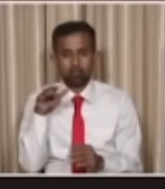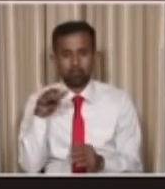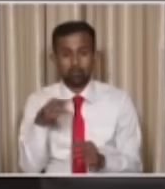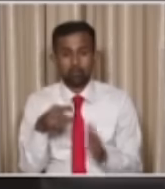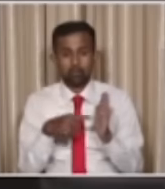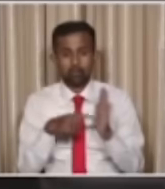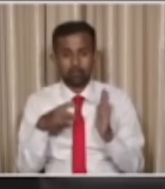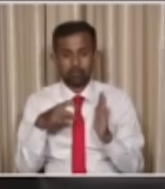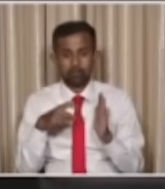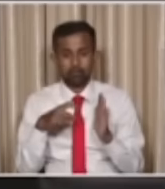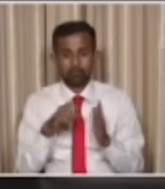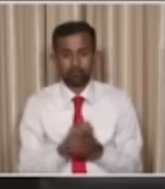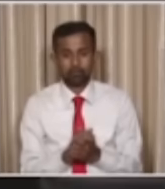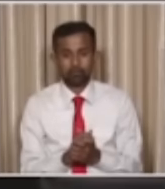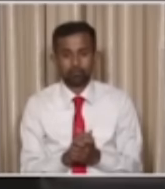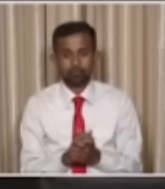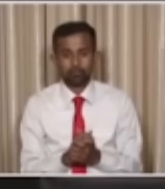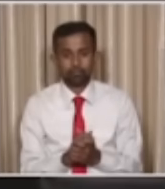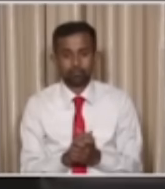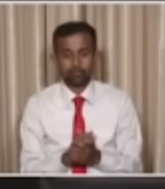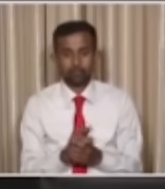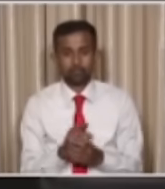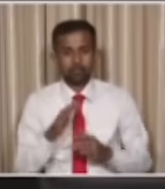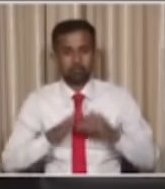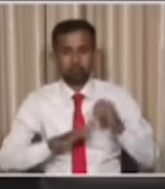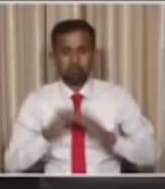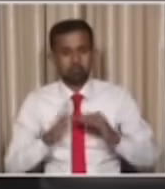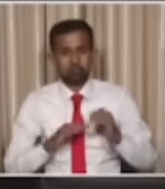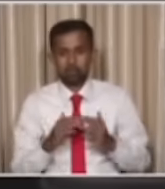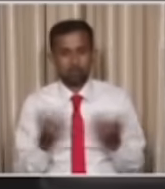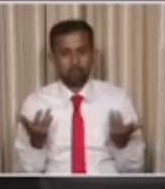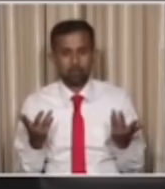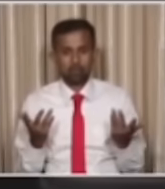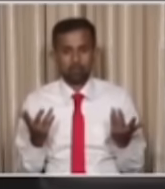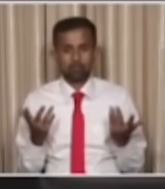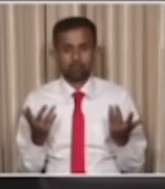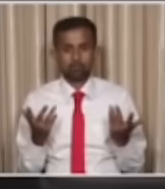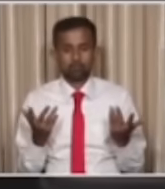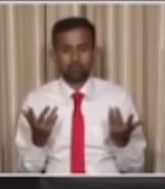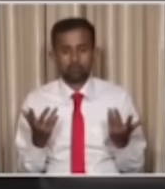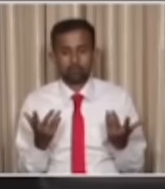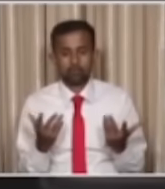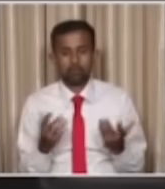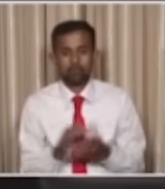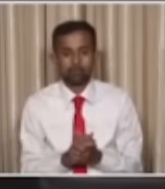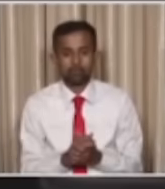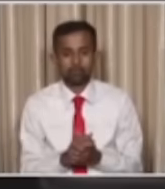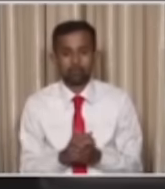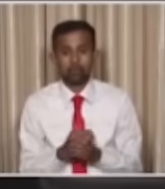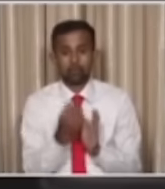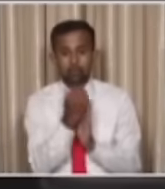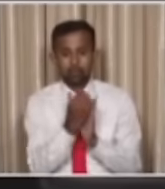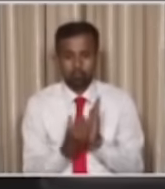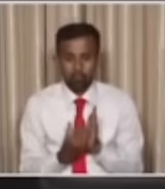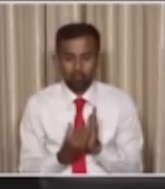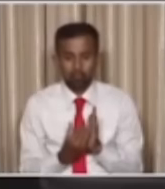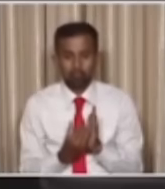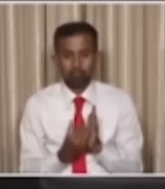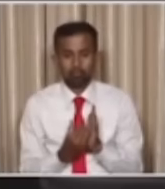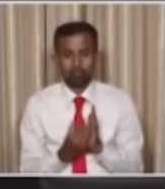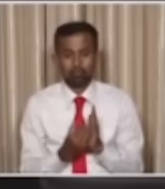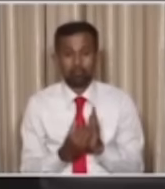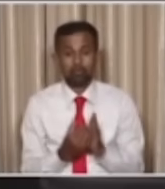technical. They are not practical. සමහර අධිකරණ තියෙනවා මේ කන්ස්ටිටියුෂන් එක හෝ ව්‍යවස්ථාව හෝ අර්ථ